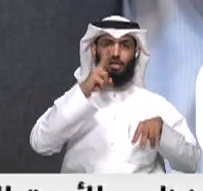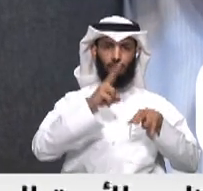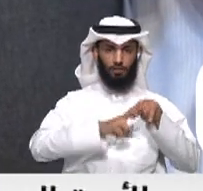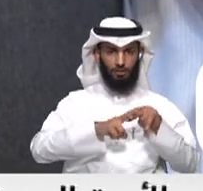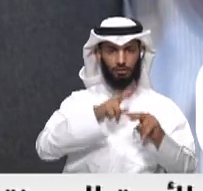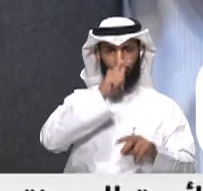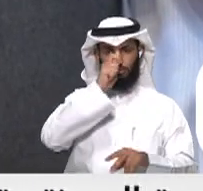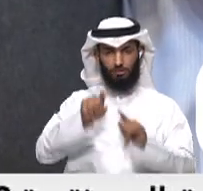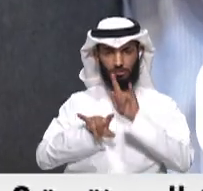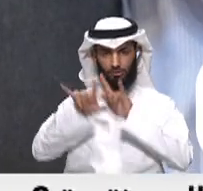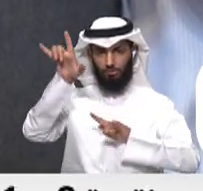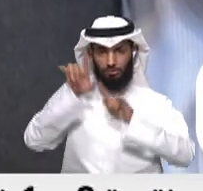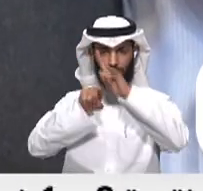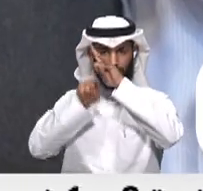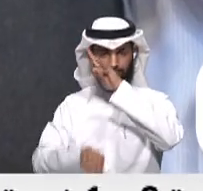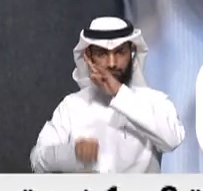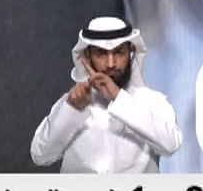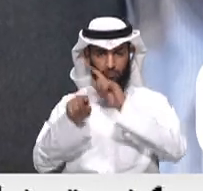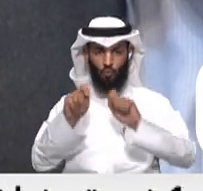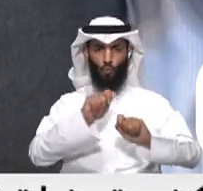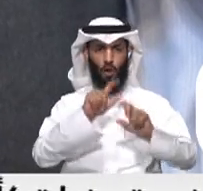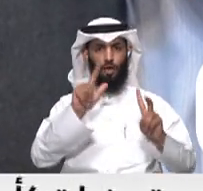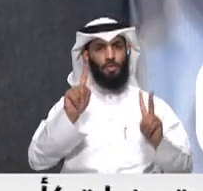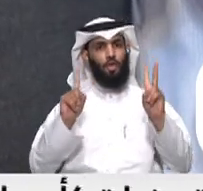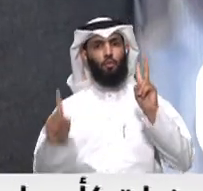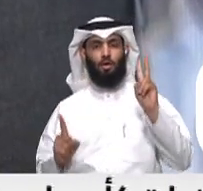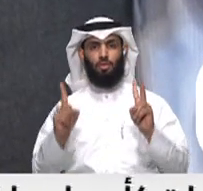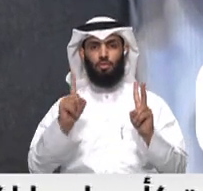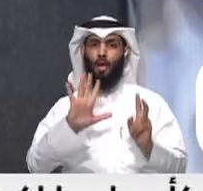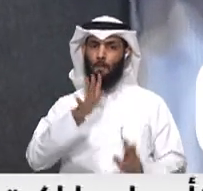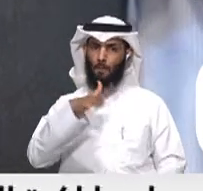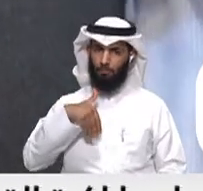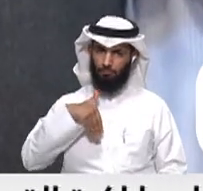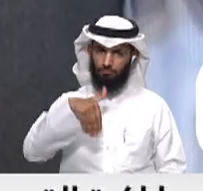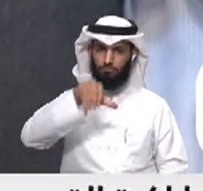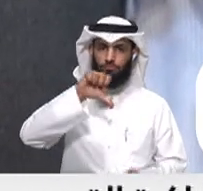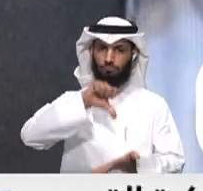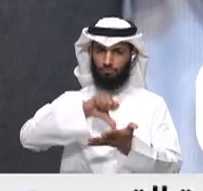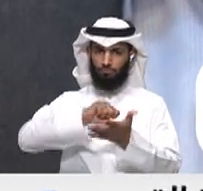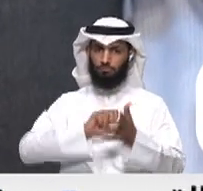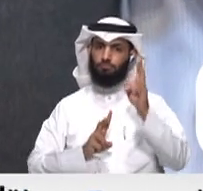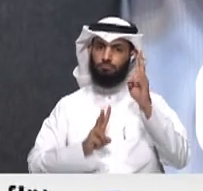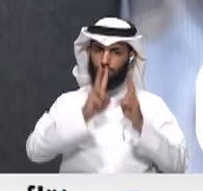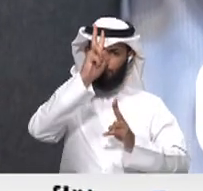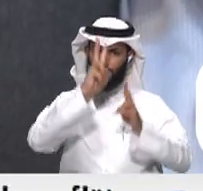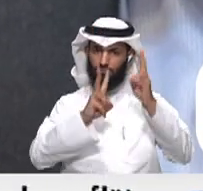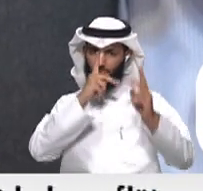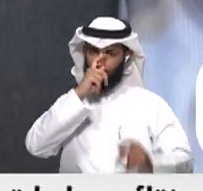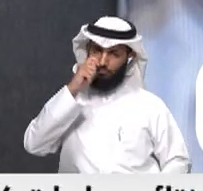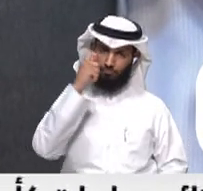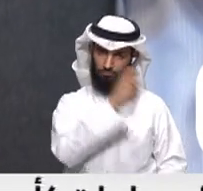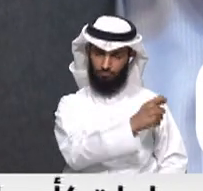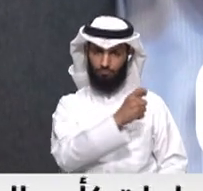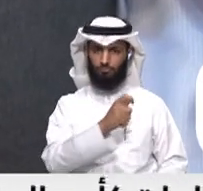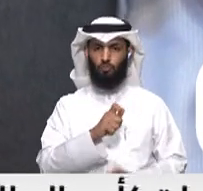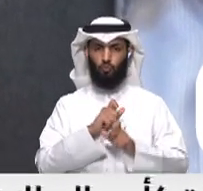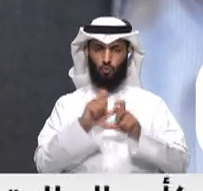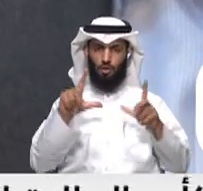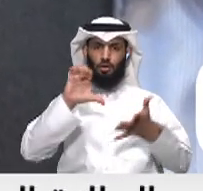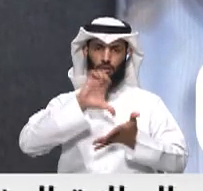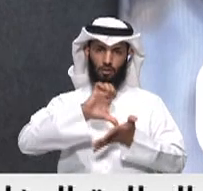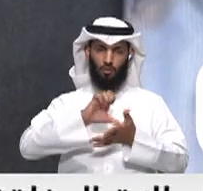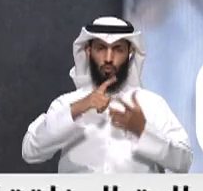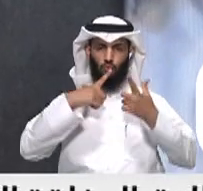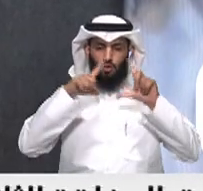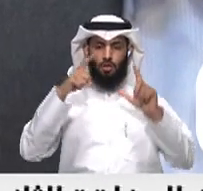يتعارض وينتهي كل القوانين والأعراف الدولية، وبالتالي إيران قالت بأنها من حقها أن ترد